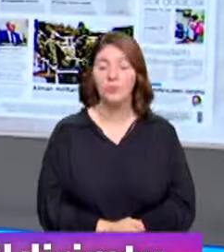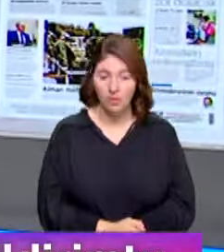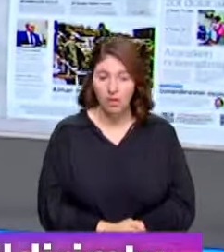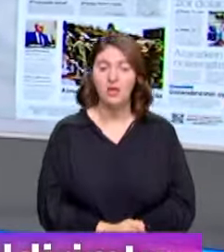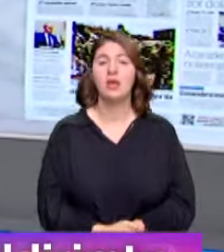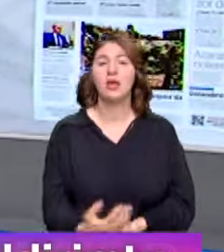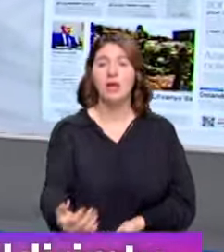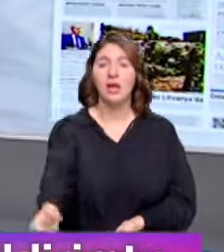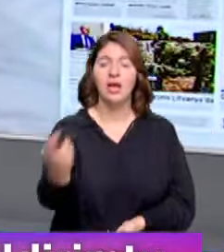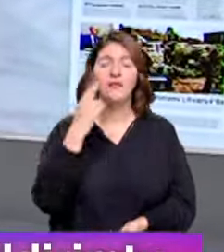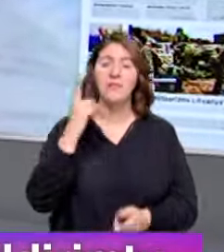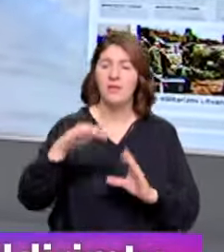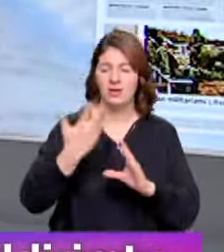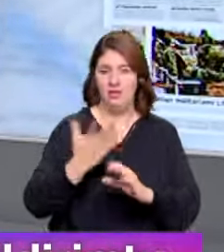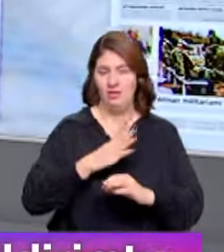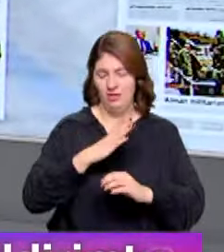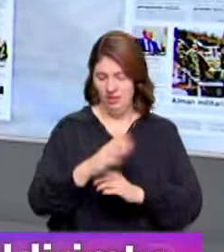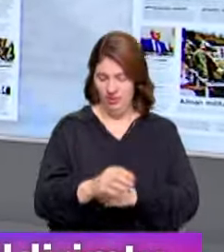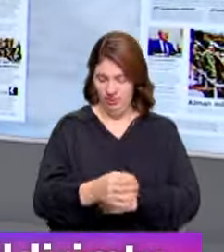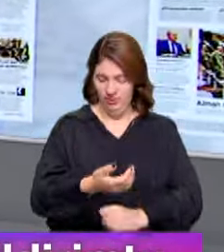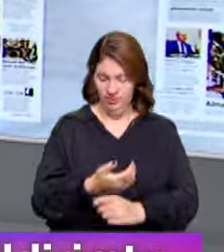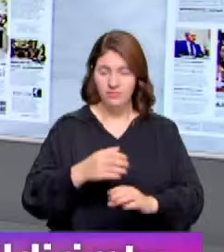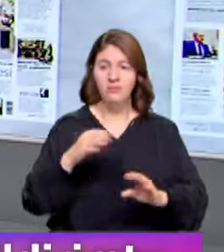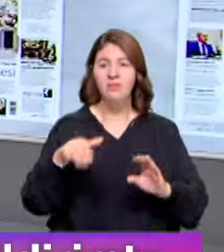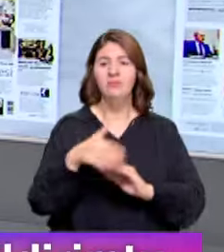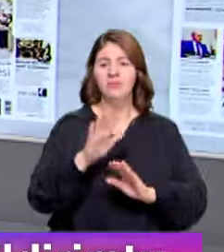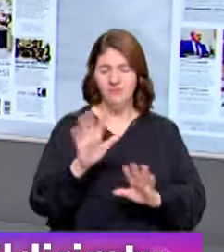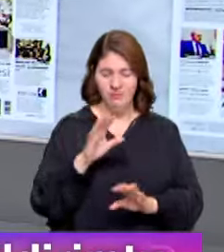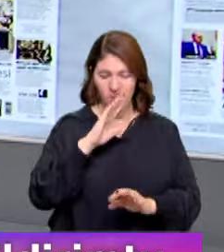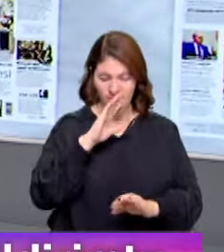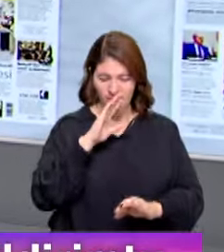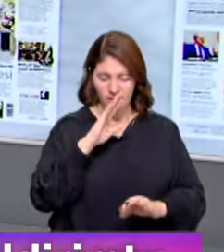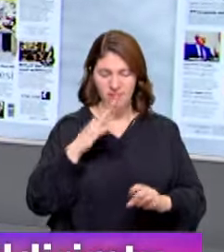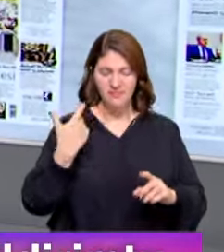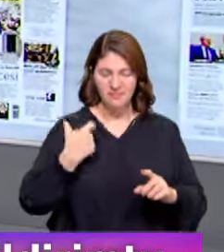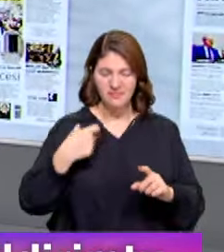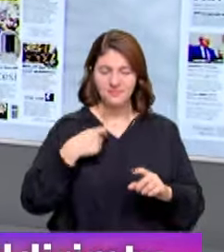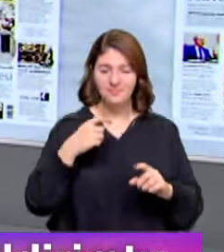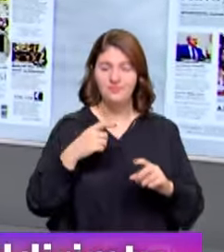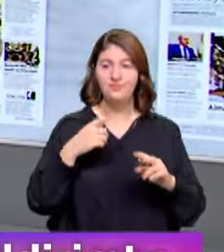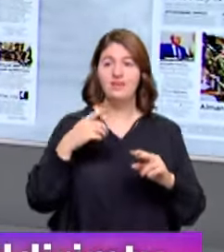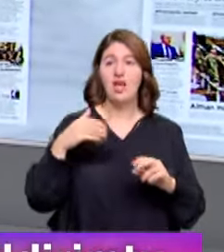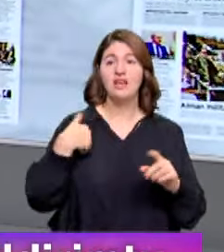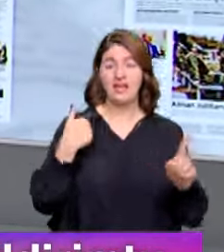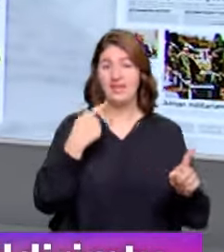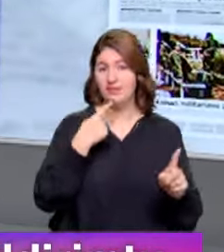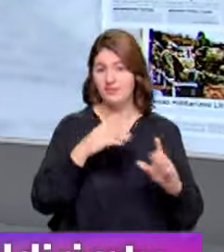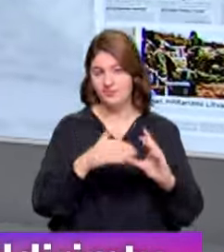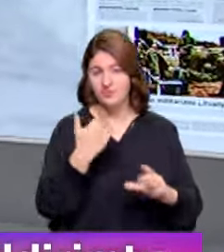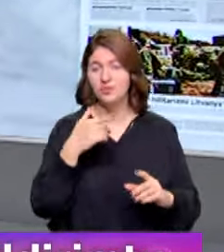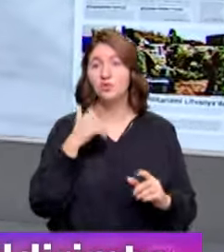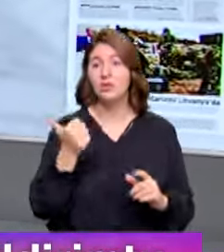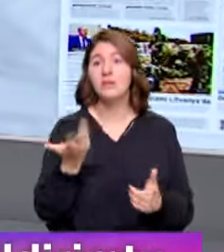Ve efendim bir mesaj daha okuyayım hemen gitmeden. Özellikle Aksaray İncesu'dan günaydın diyor, günlerdir